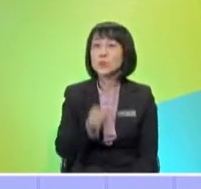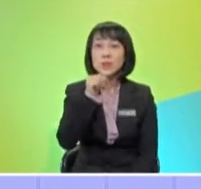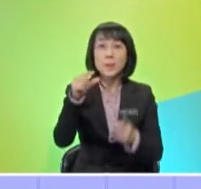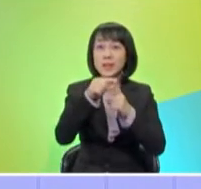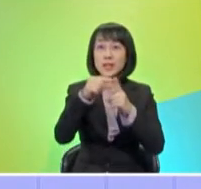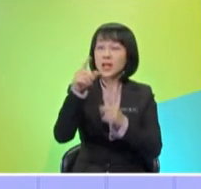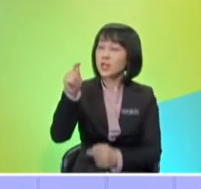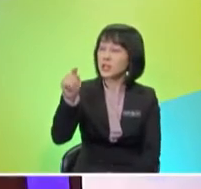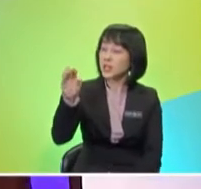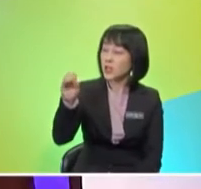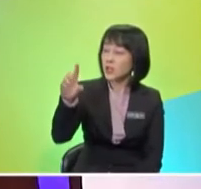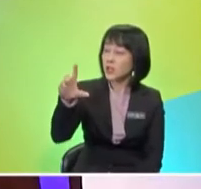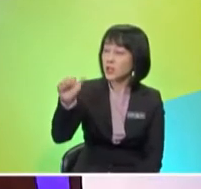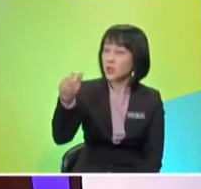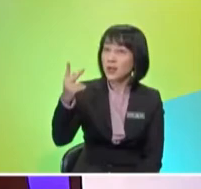saja